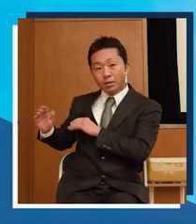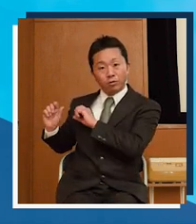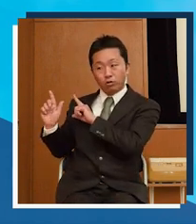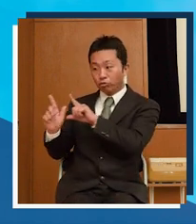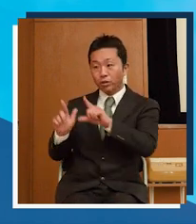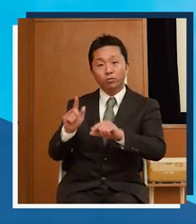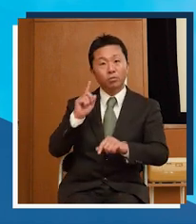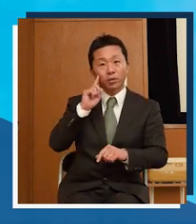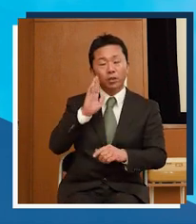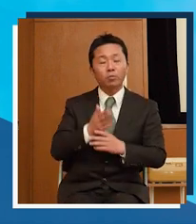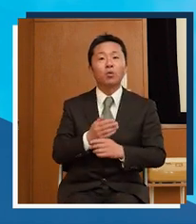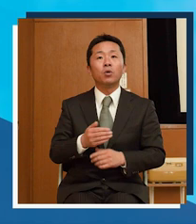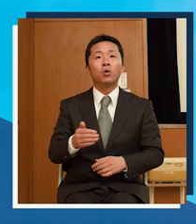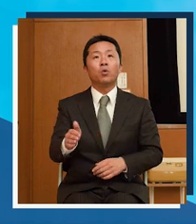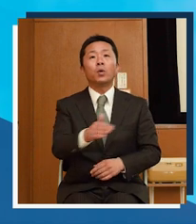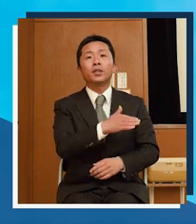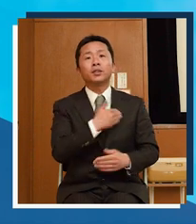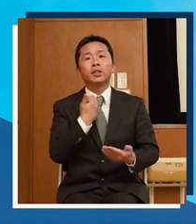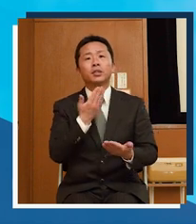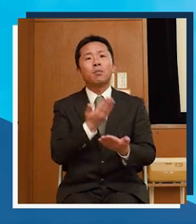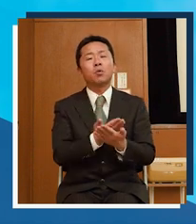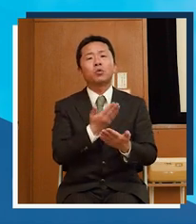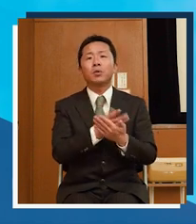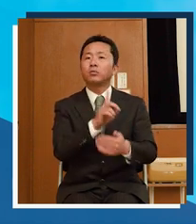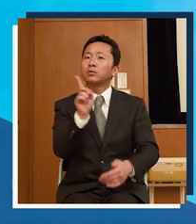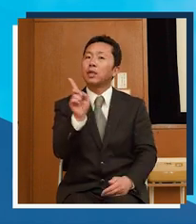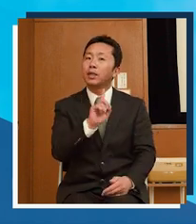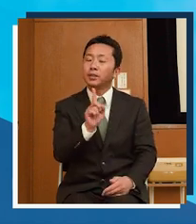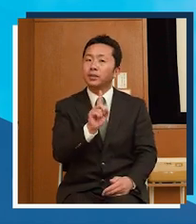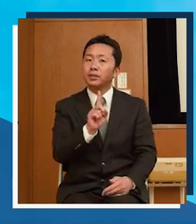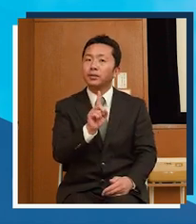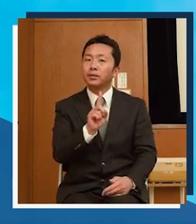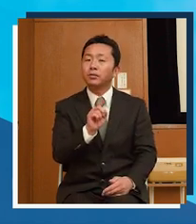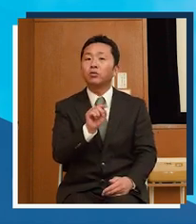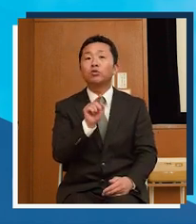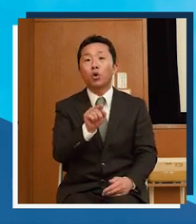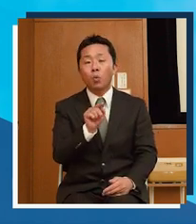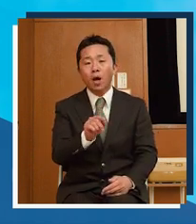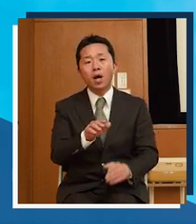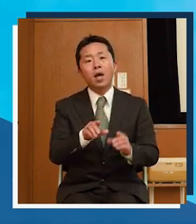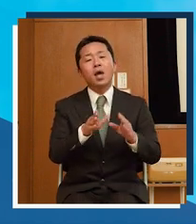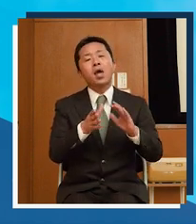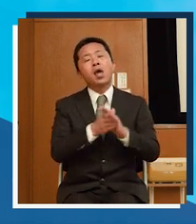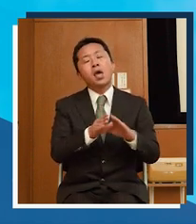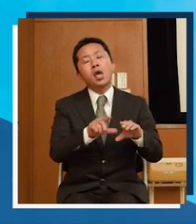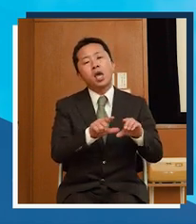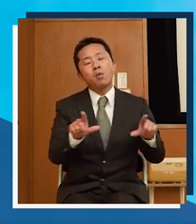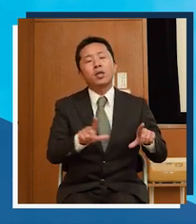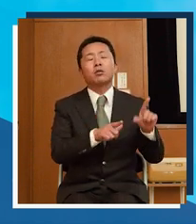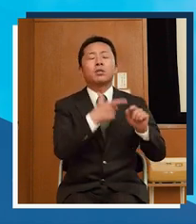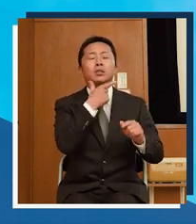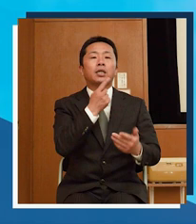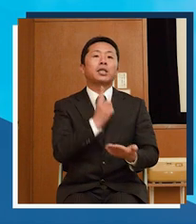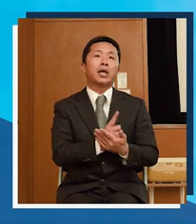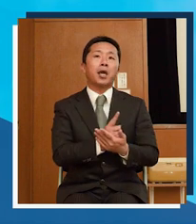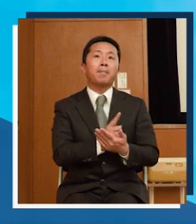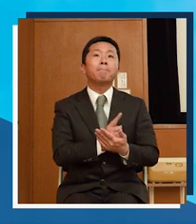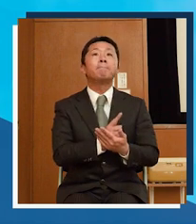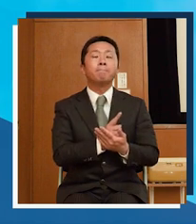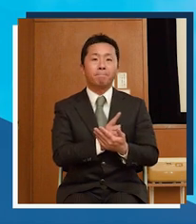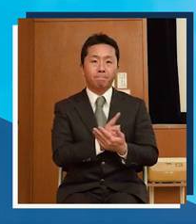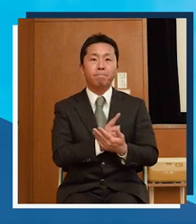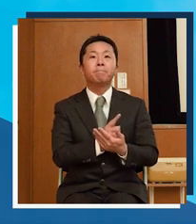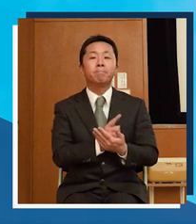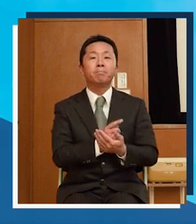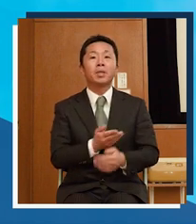で私たちが求めてるのって本当にただただ平和に暮らしたいだけなんですよ皆さんが今